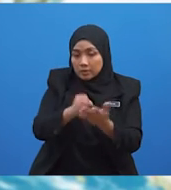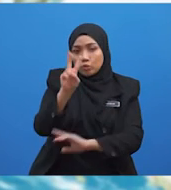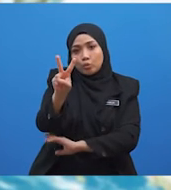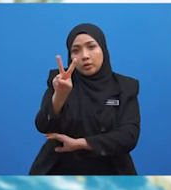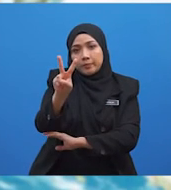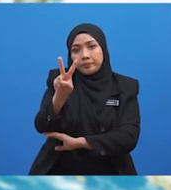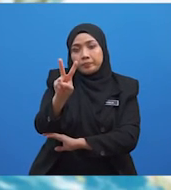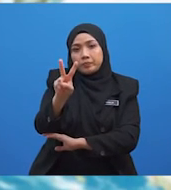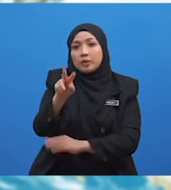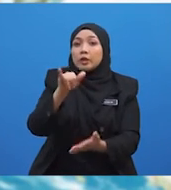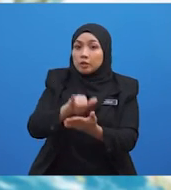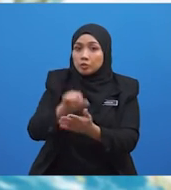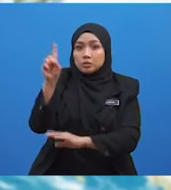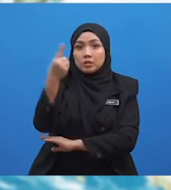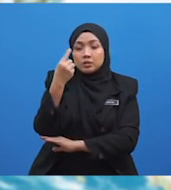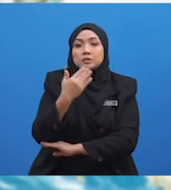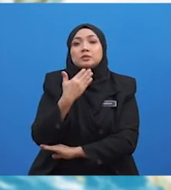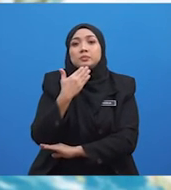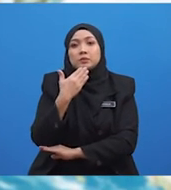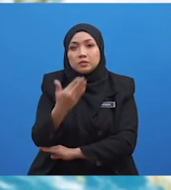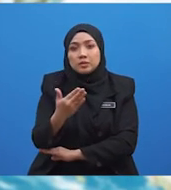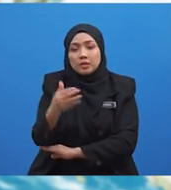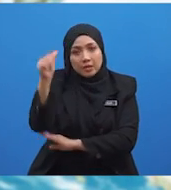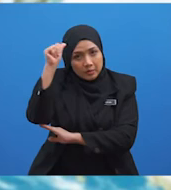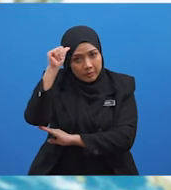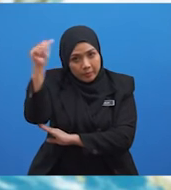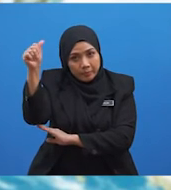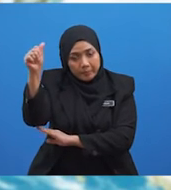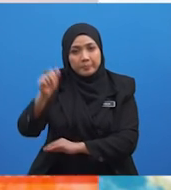Sekian, terima kasih. Assalamualaikum.